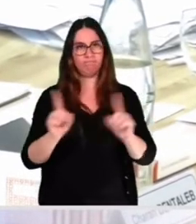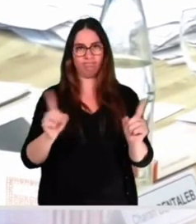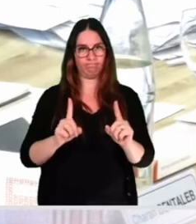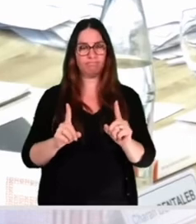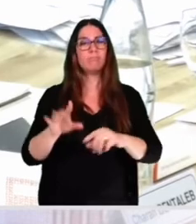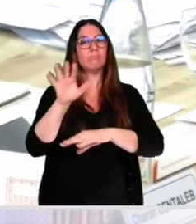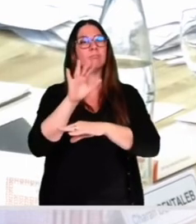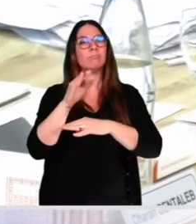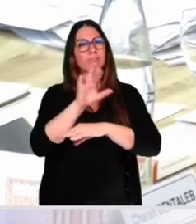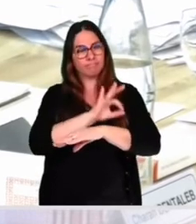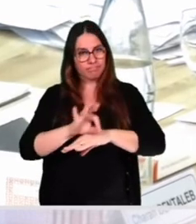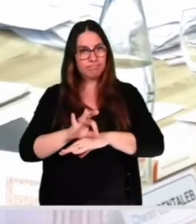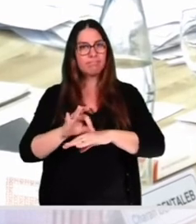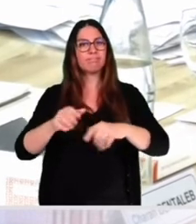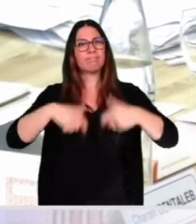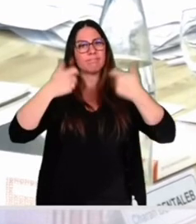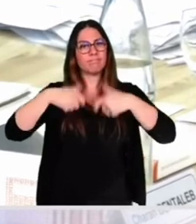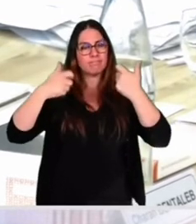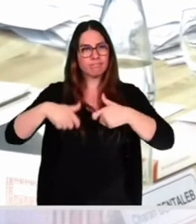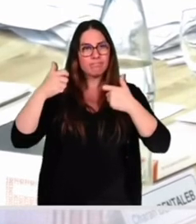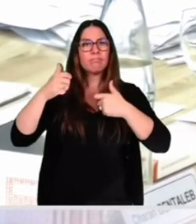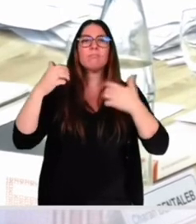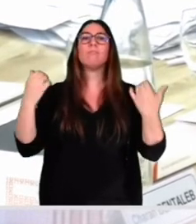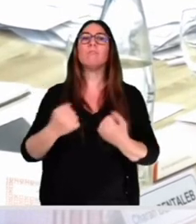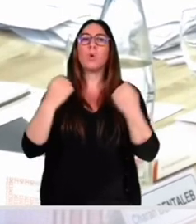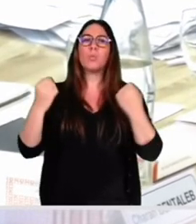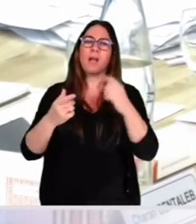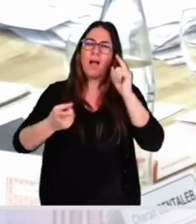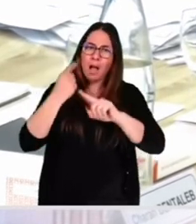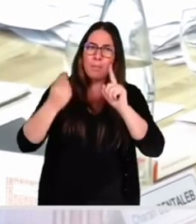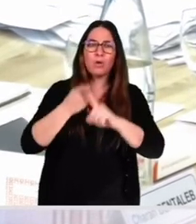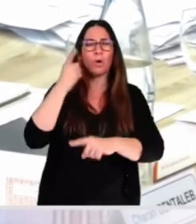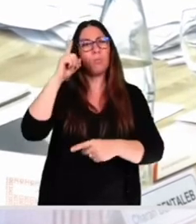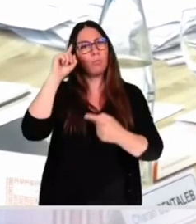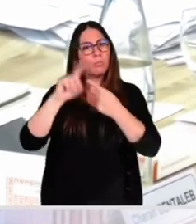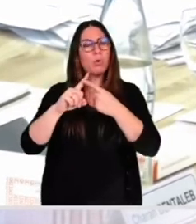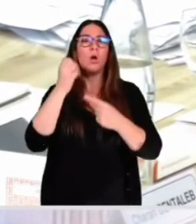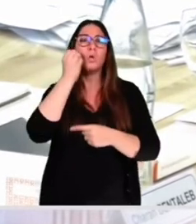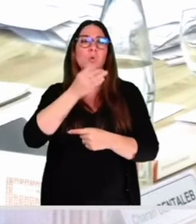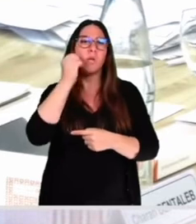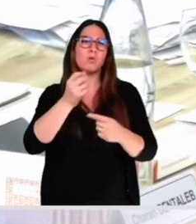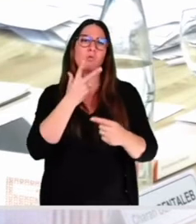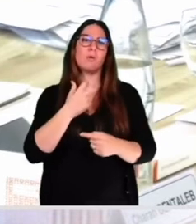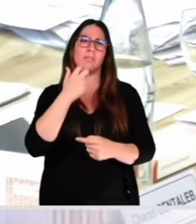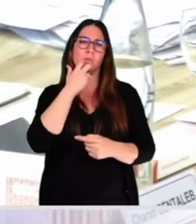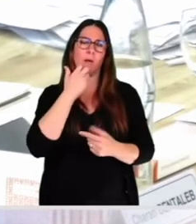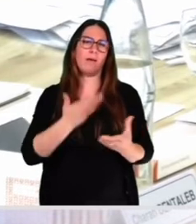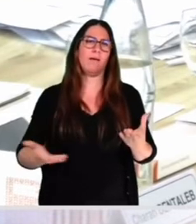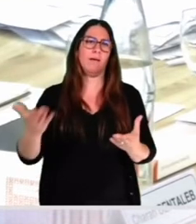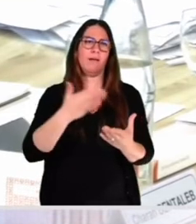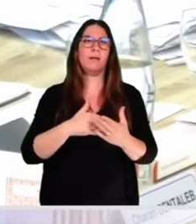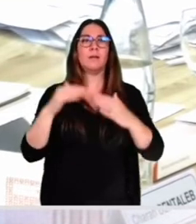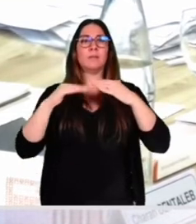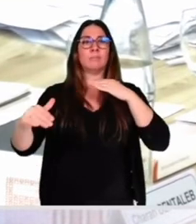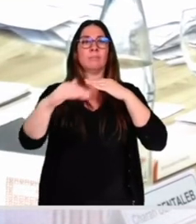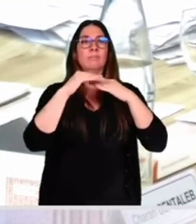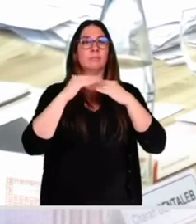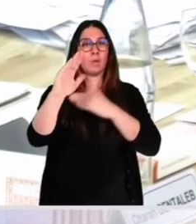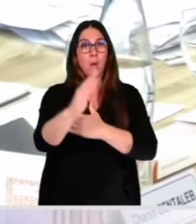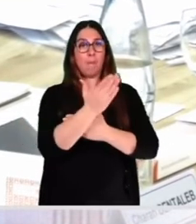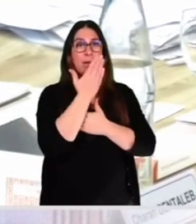acte politique majeur qui engage l'avenir d'une ville, le quotidien de ses habitants. Le projet de requalification de l'esplanade tel qu'il